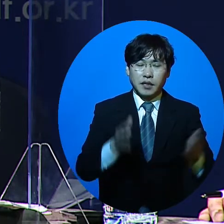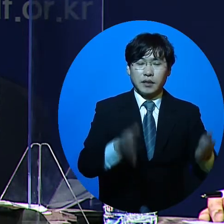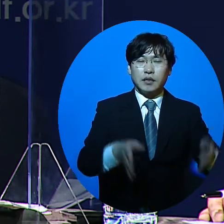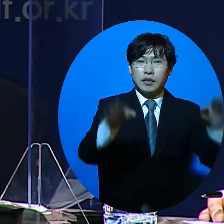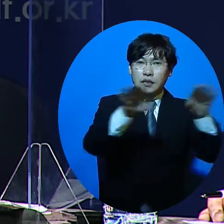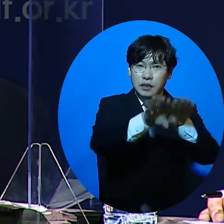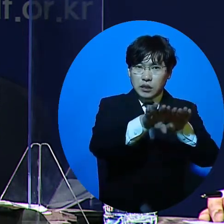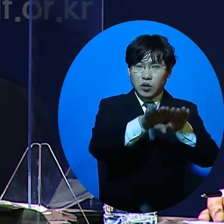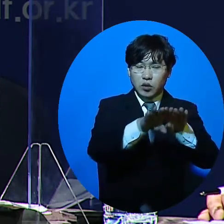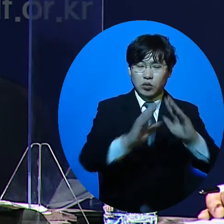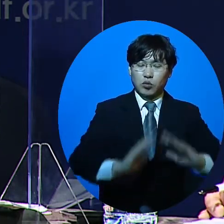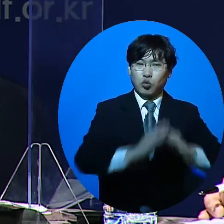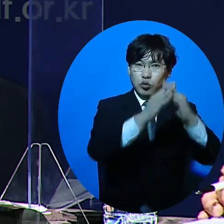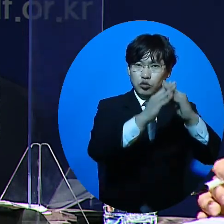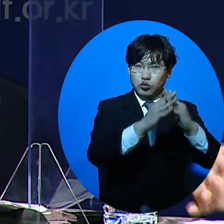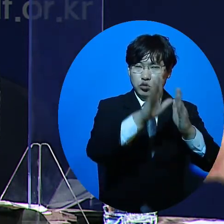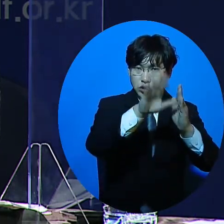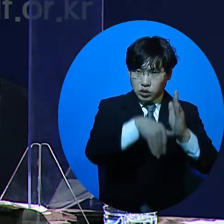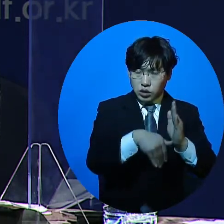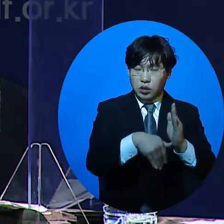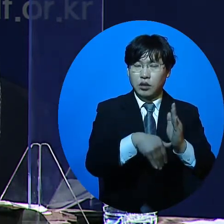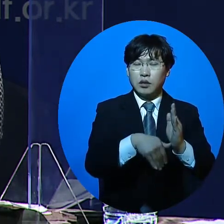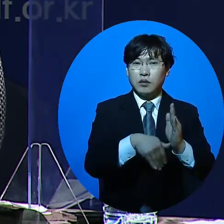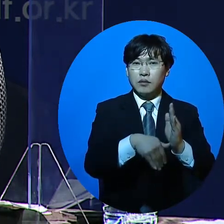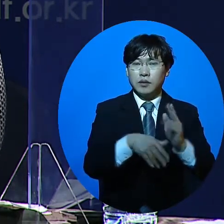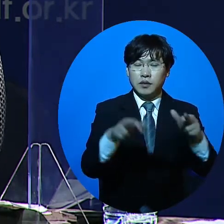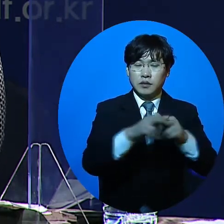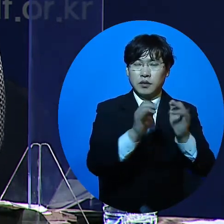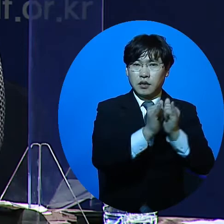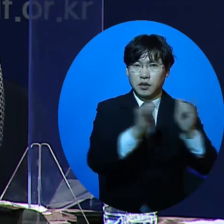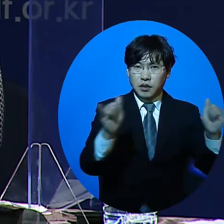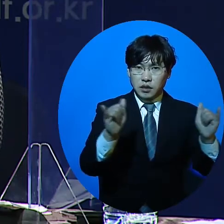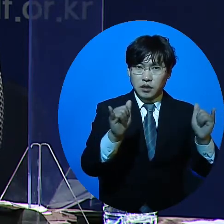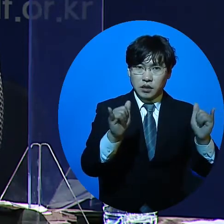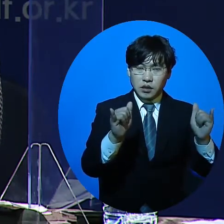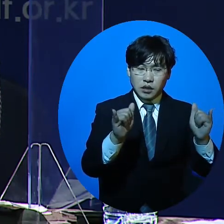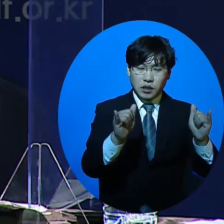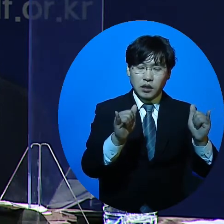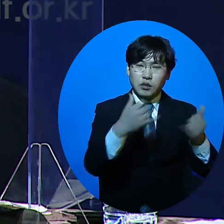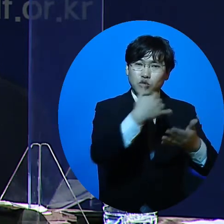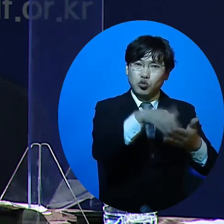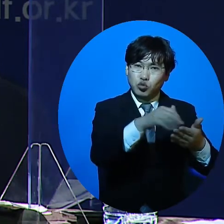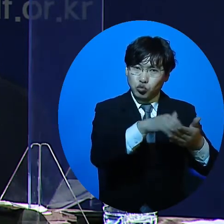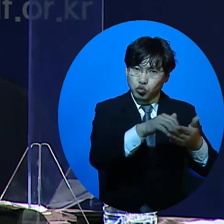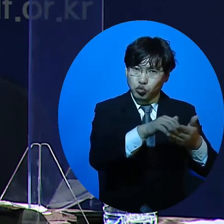시설을 건립을 하더라도 장애인 인구수에 대비해서